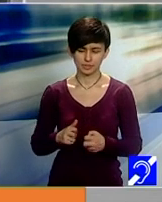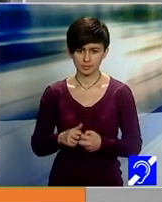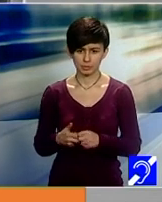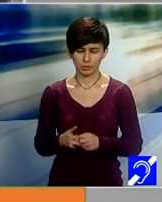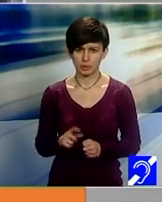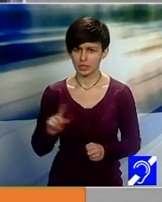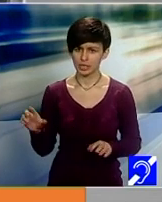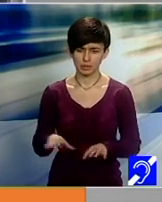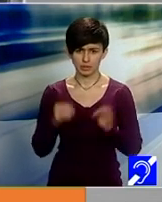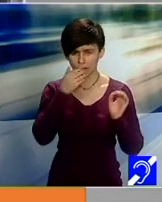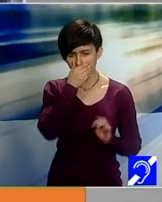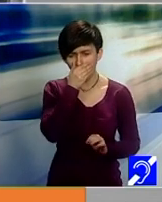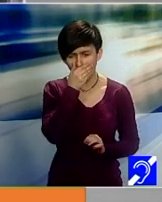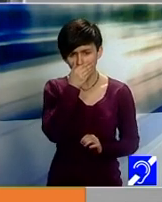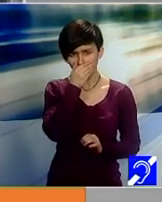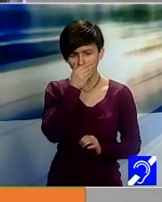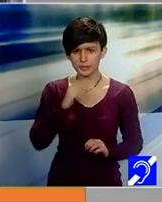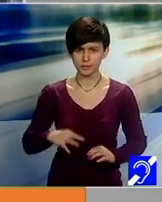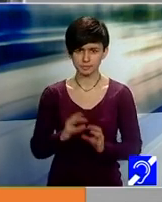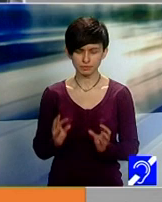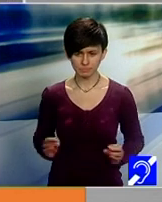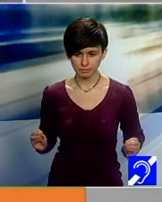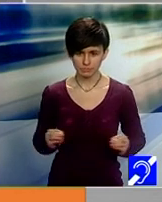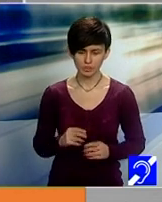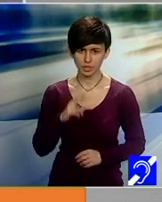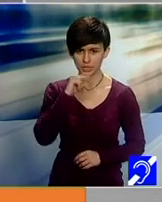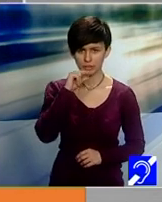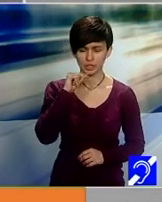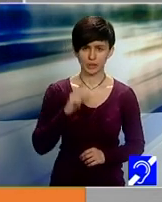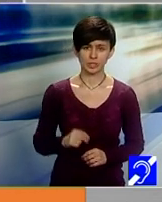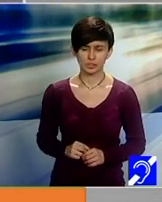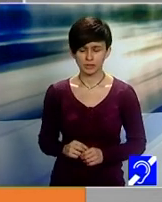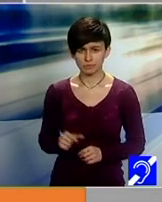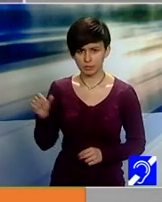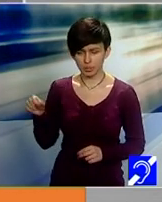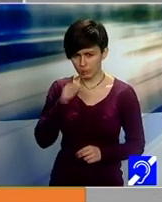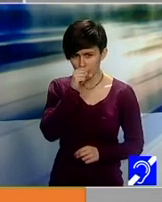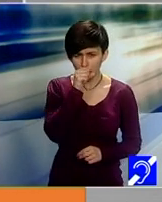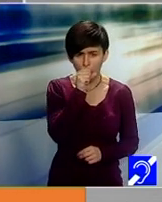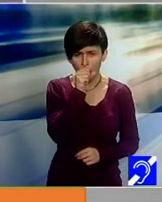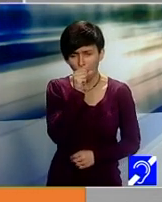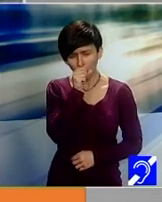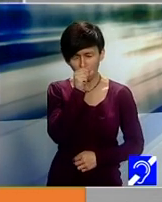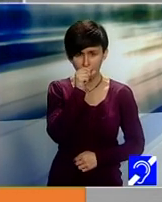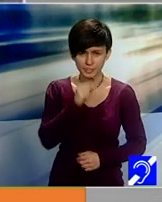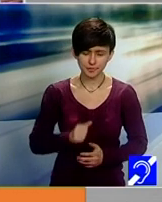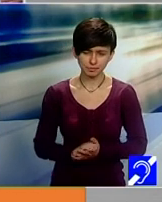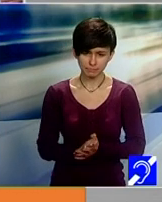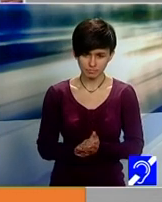nu se găsește în România. Vorbim de bolnavii cu scleroză multiplă care au întâmpinat dificultăți